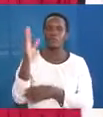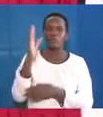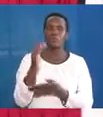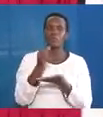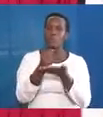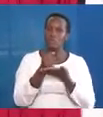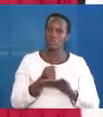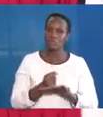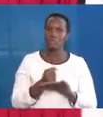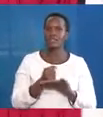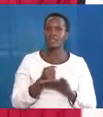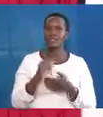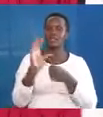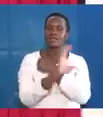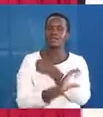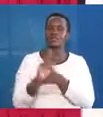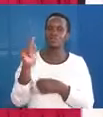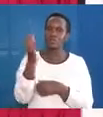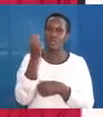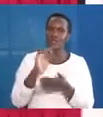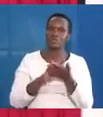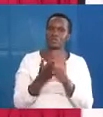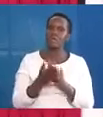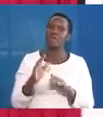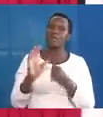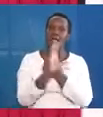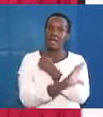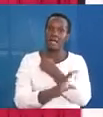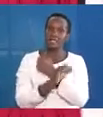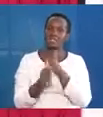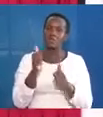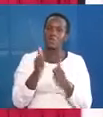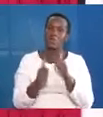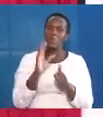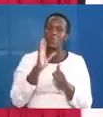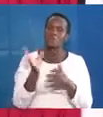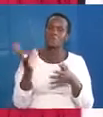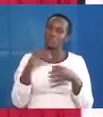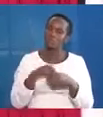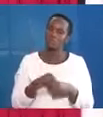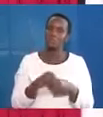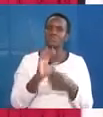asaidie taifa la Kenya iwe taifa ambalo litamiliki wananchi wake